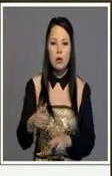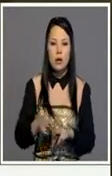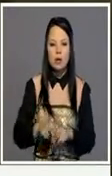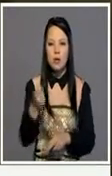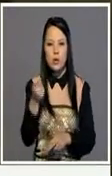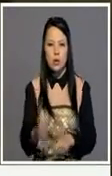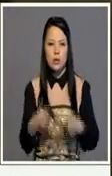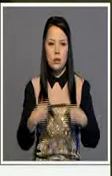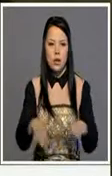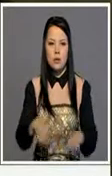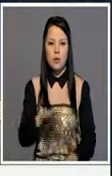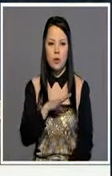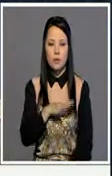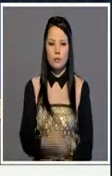отырған.